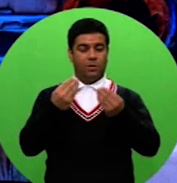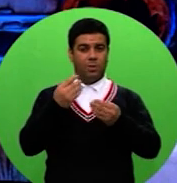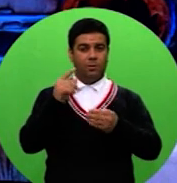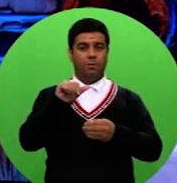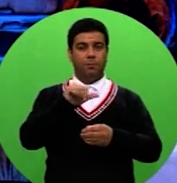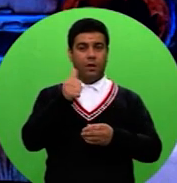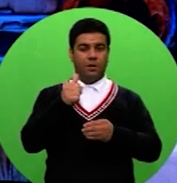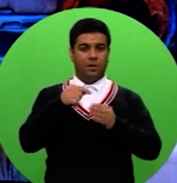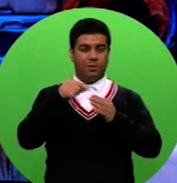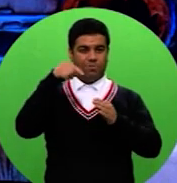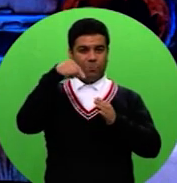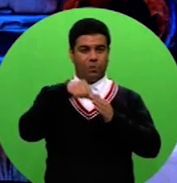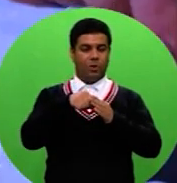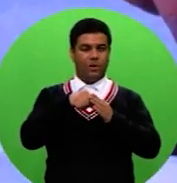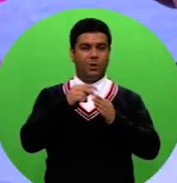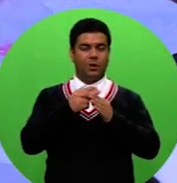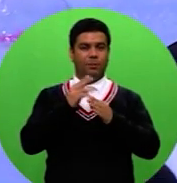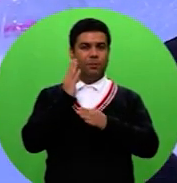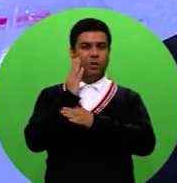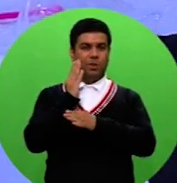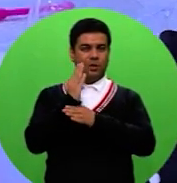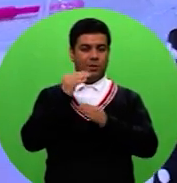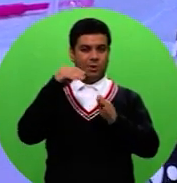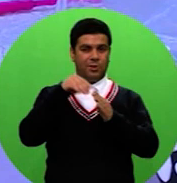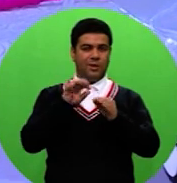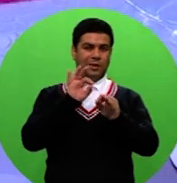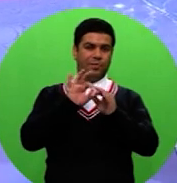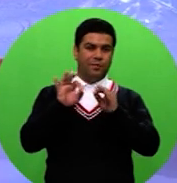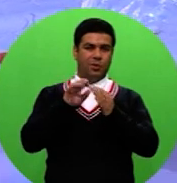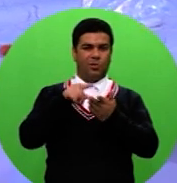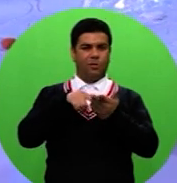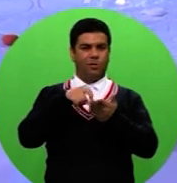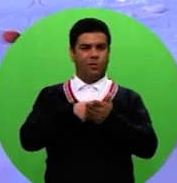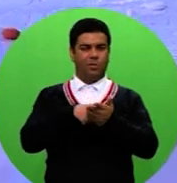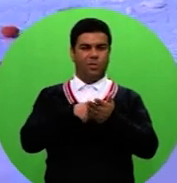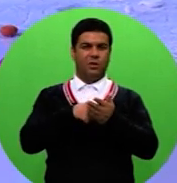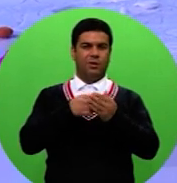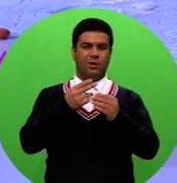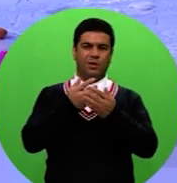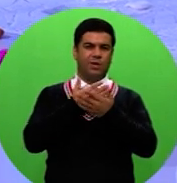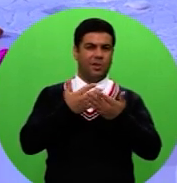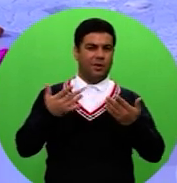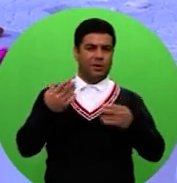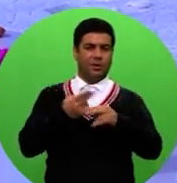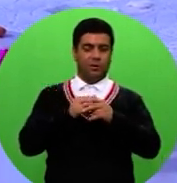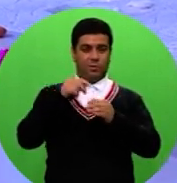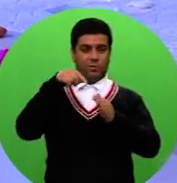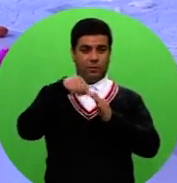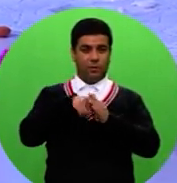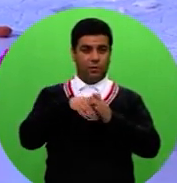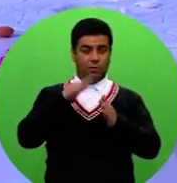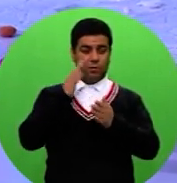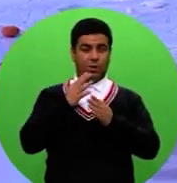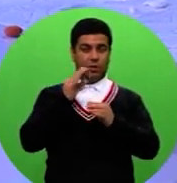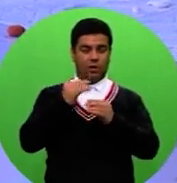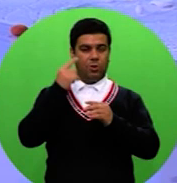советую сначала воткнуть вот так вот палочку, спичку, гвоздик, зубочистку,